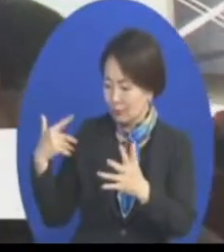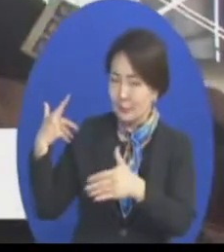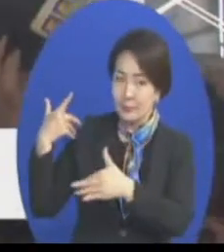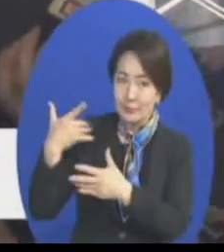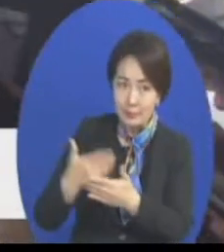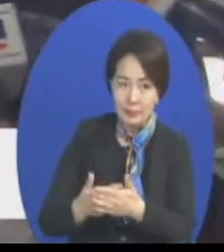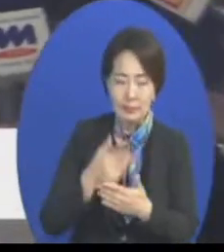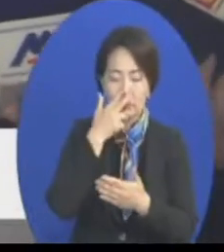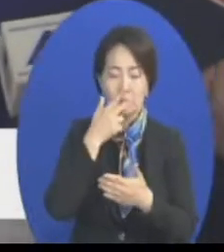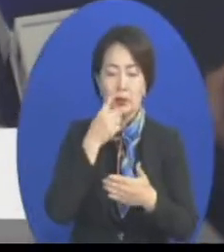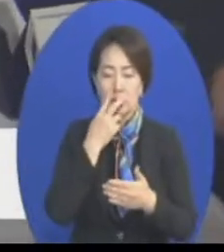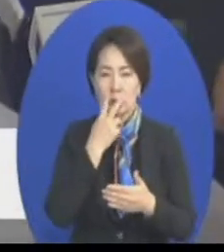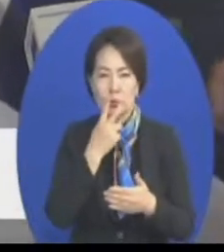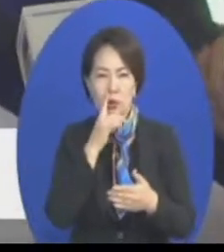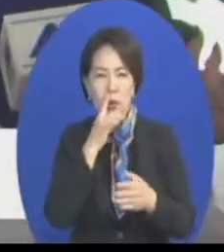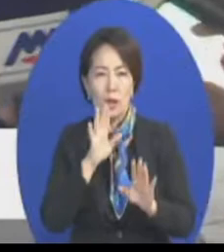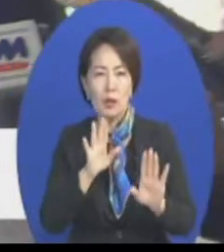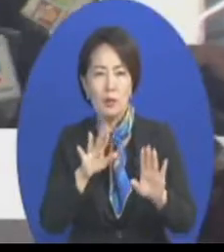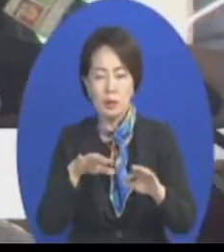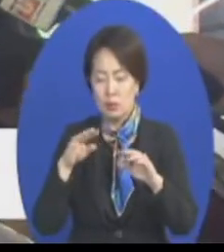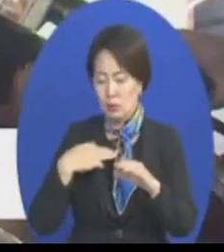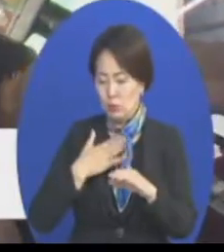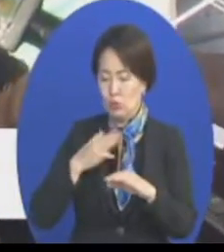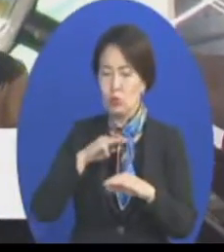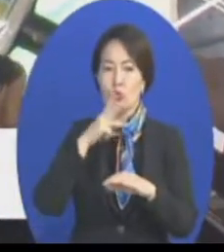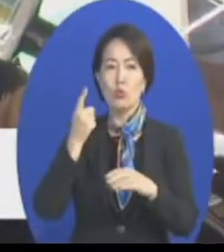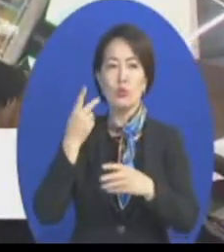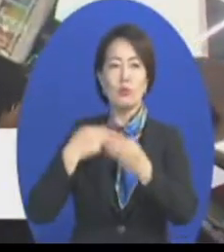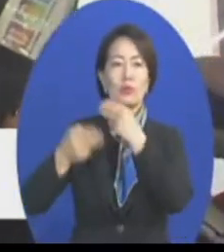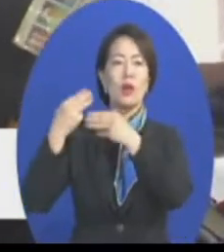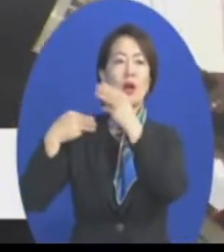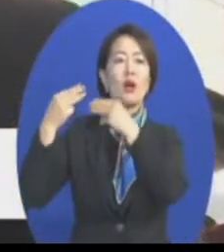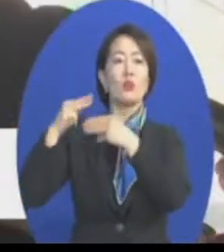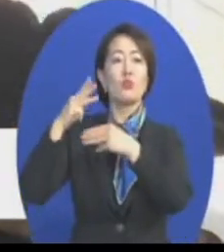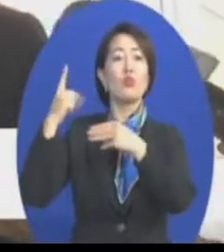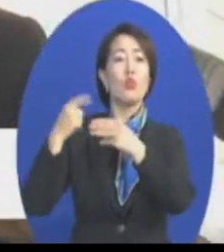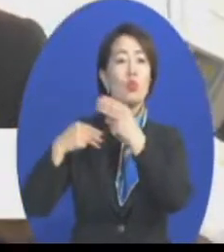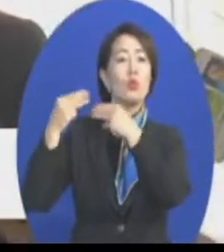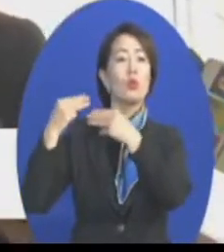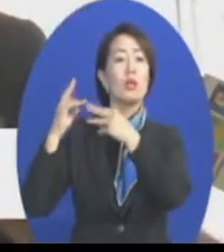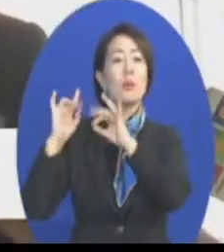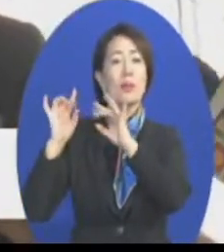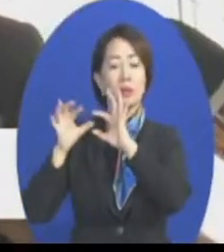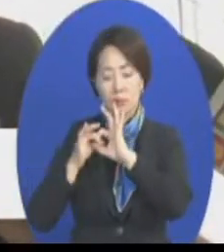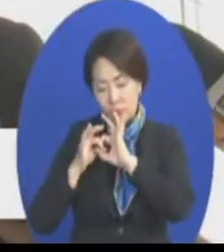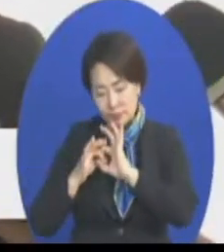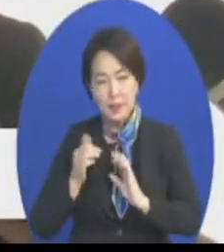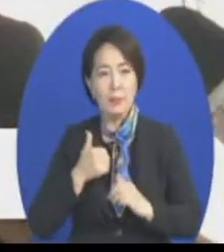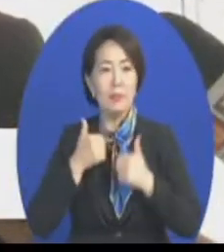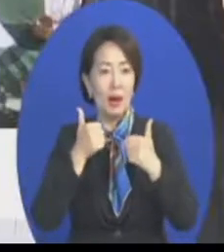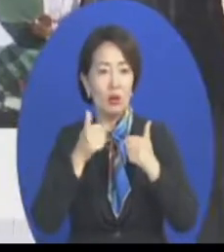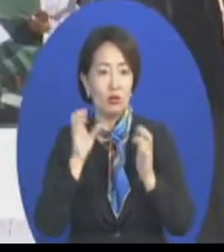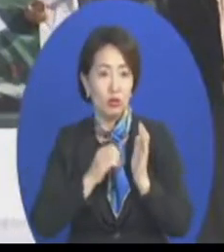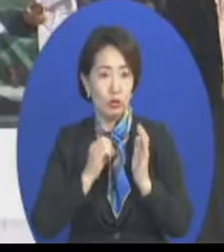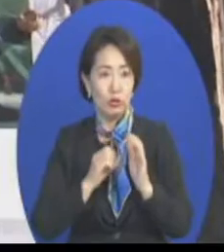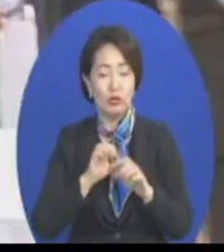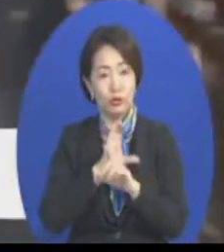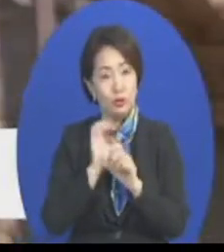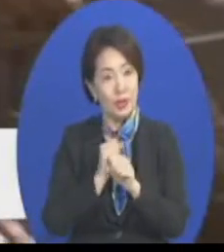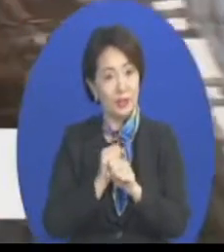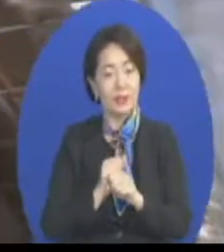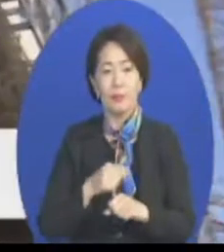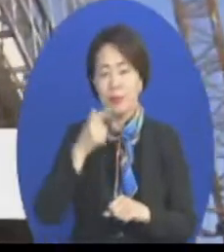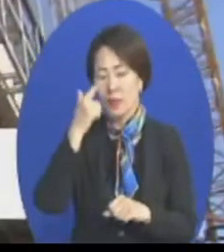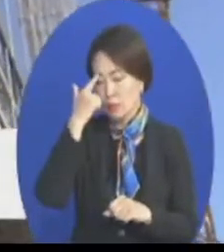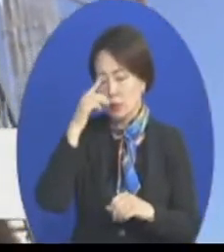ирэх маань өөртөө сайхан үздэг. Бүх төвхөрөө багтдаг байгаасаа энэ бол соёон гэрлийн нэг том одоо ажиллаа гэж ингэж бодож байгаа.